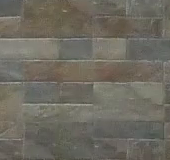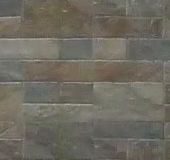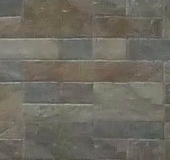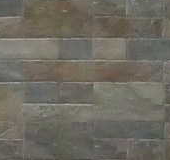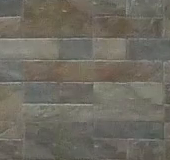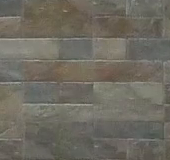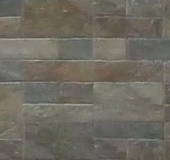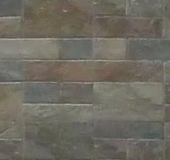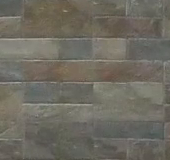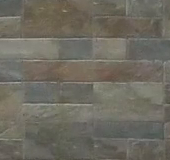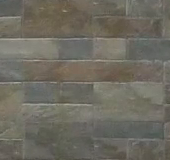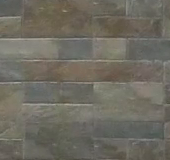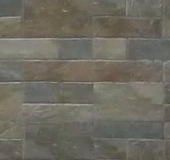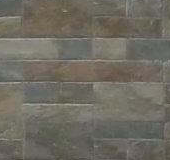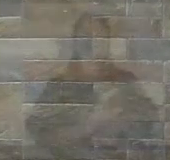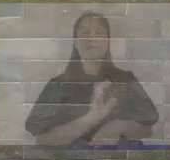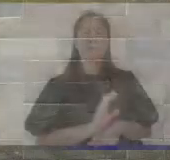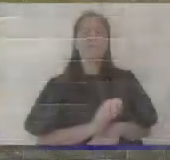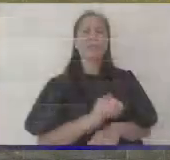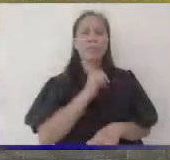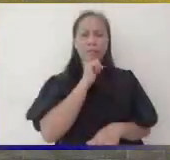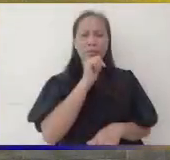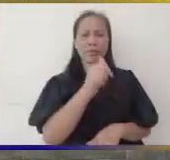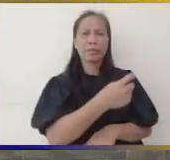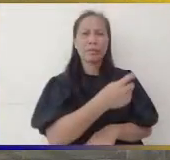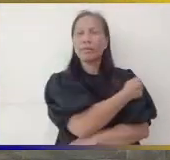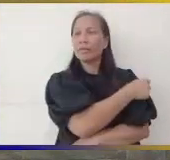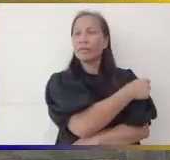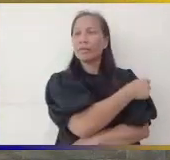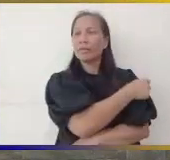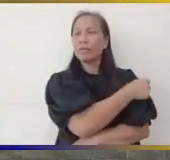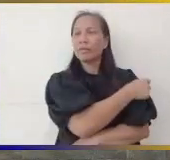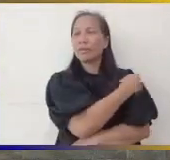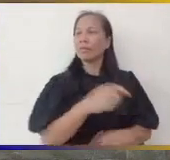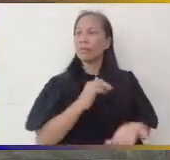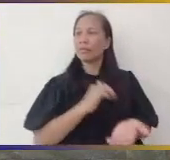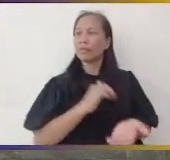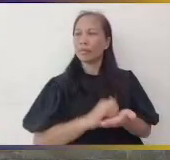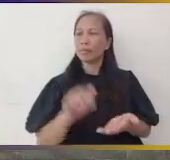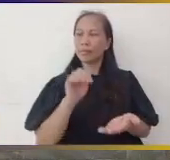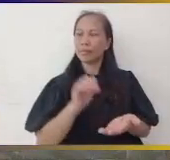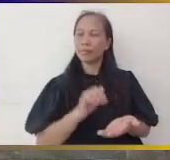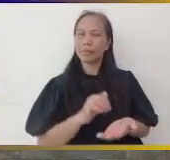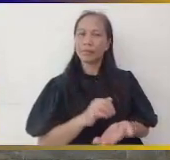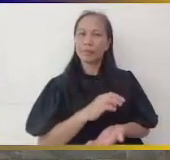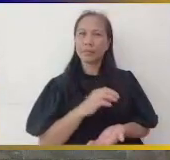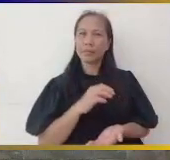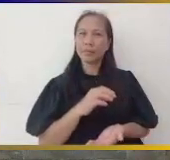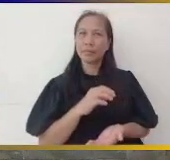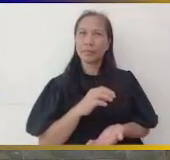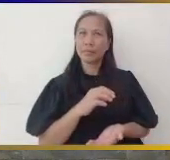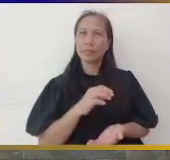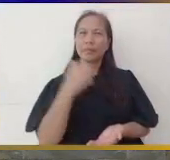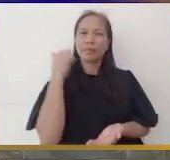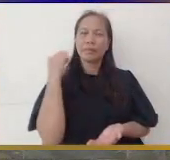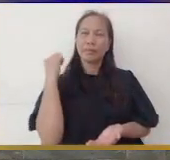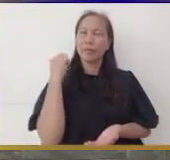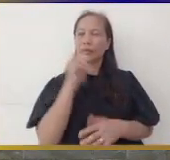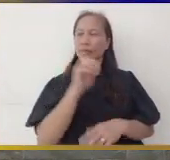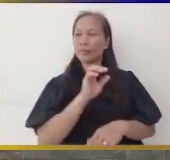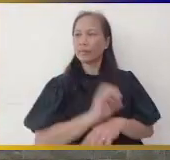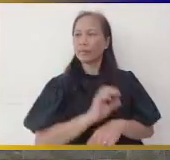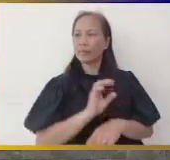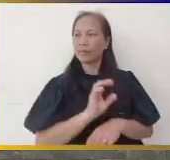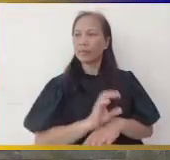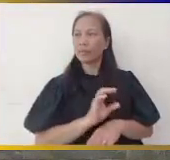because primarily for the traditional practices of of of other the same as the other religious